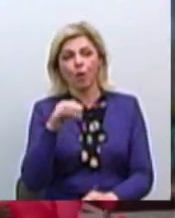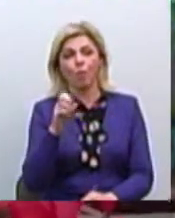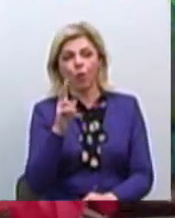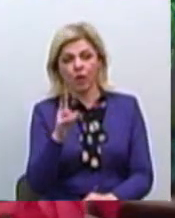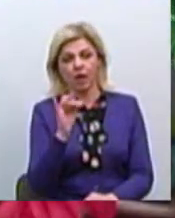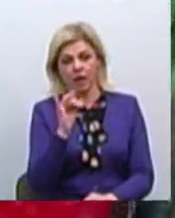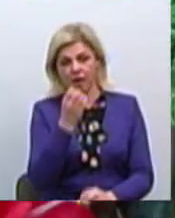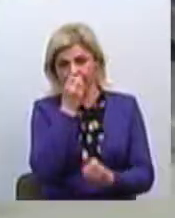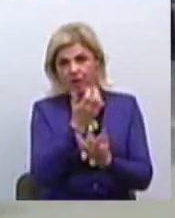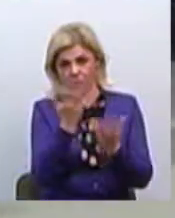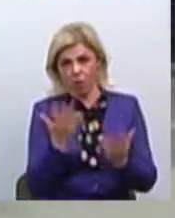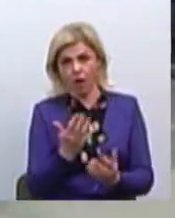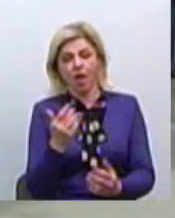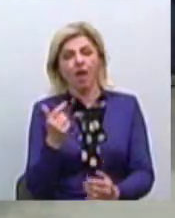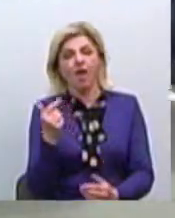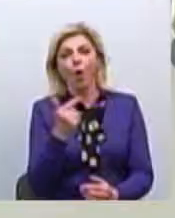георгіївською стрічкою.